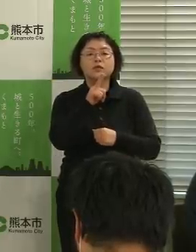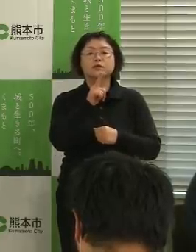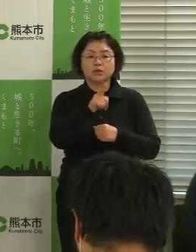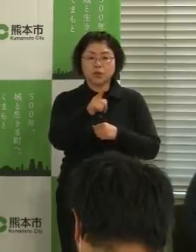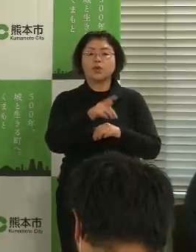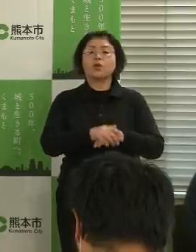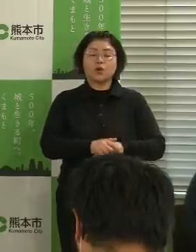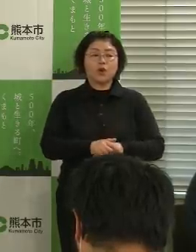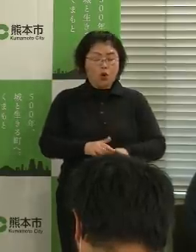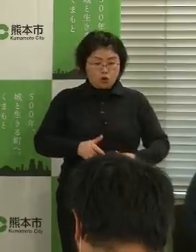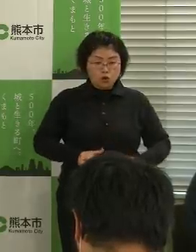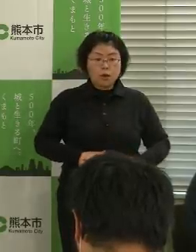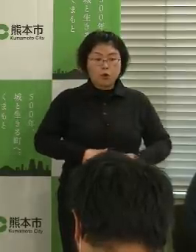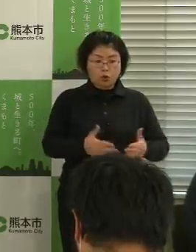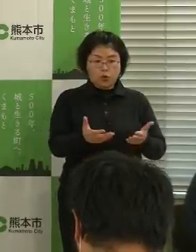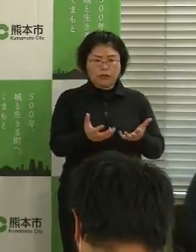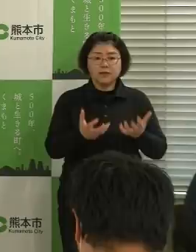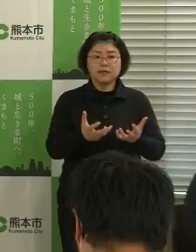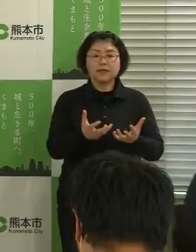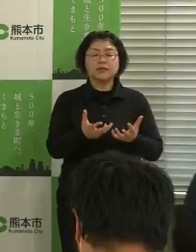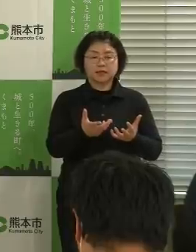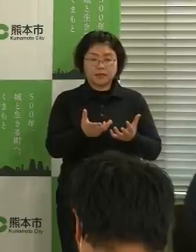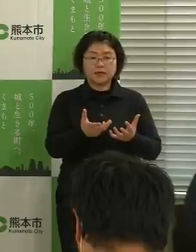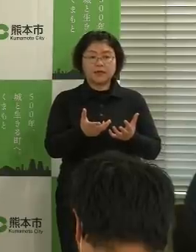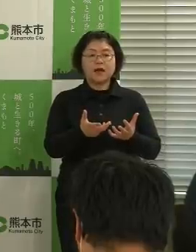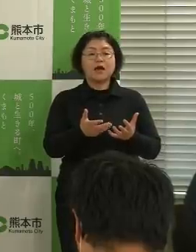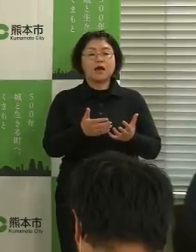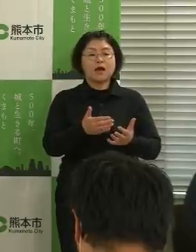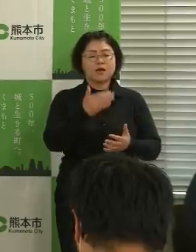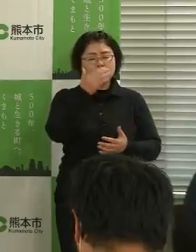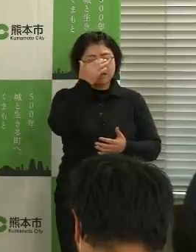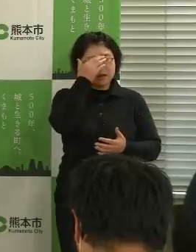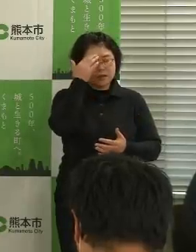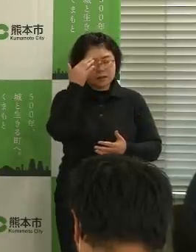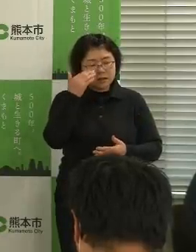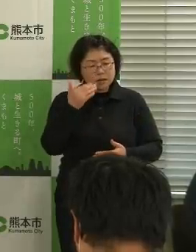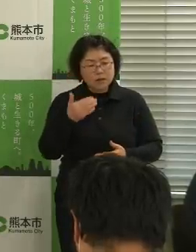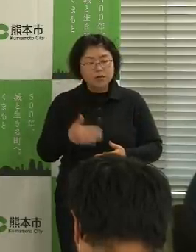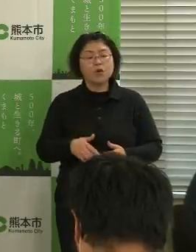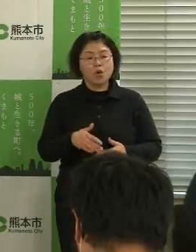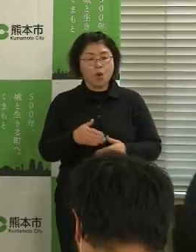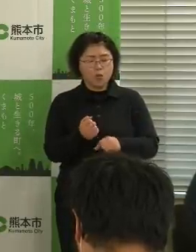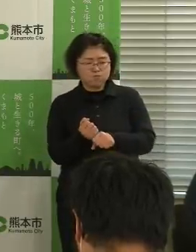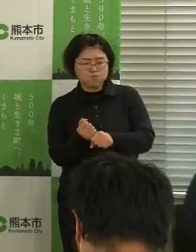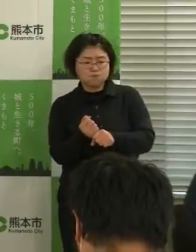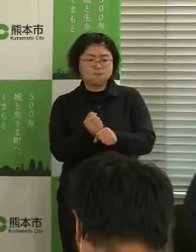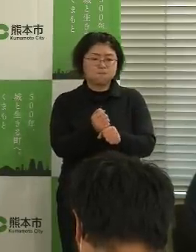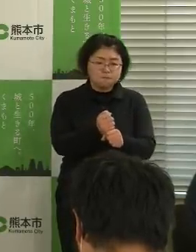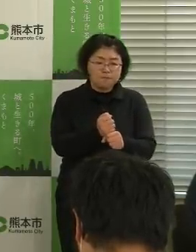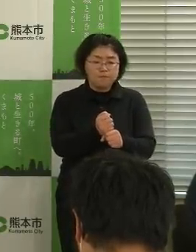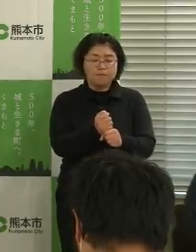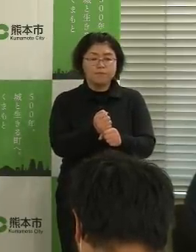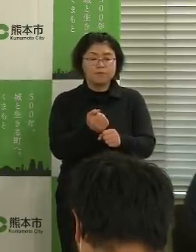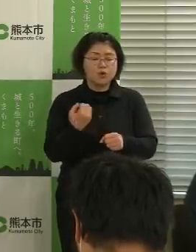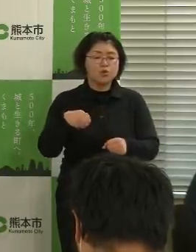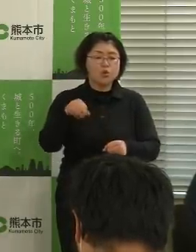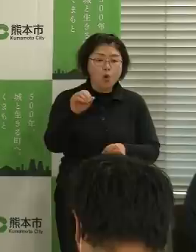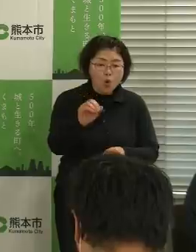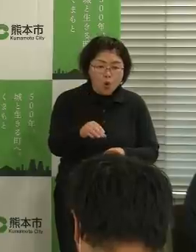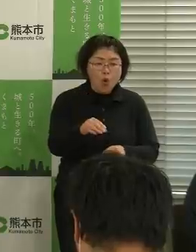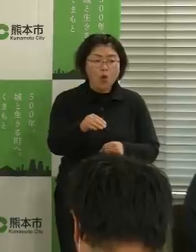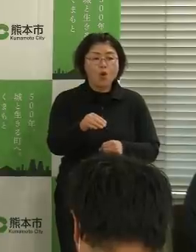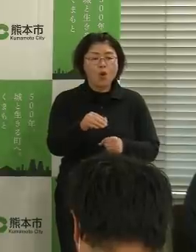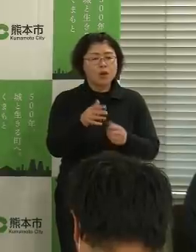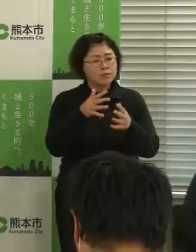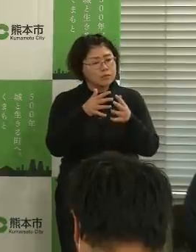く今熊本地震でですね、ようやくその復旧復興がこう少しずつ